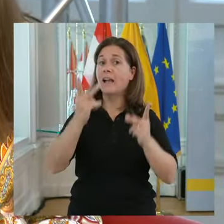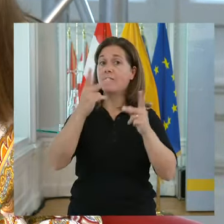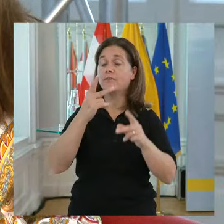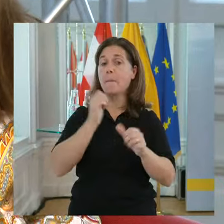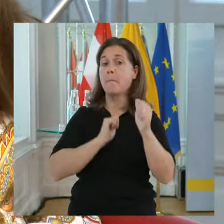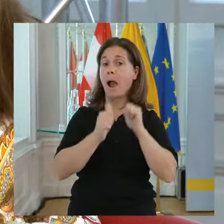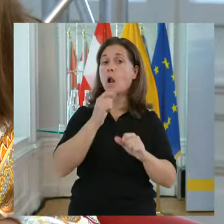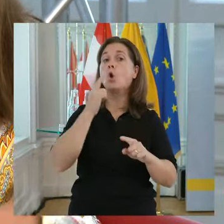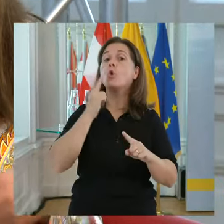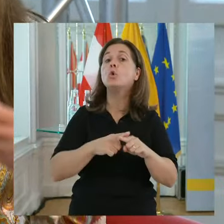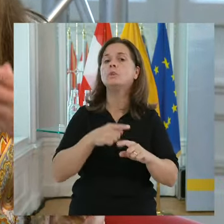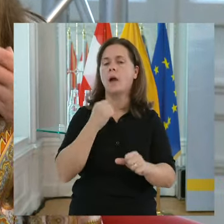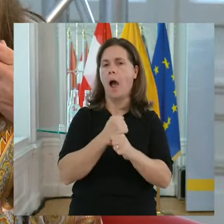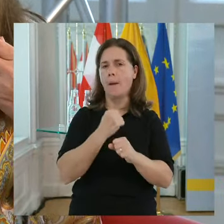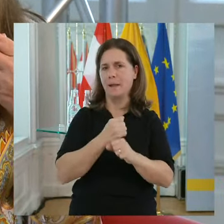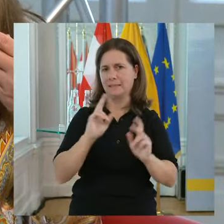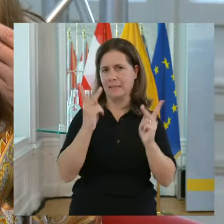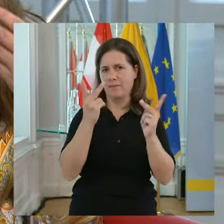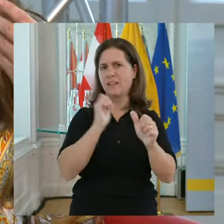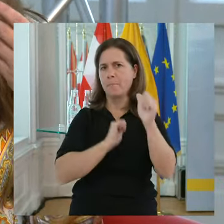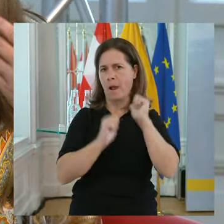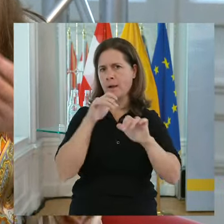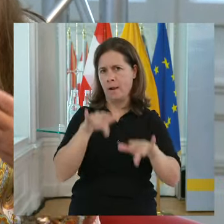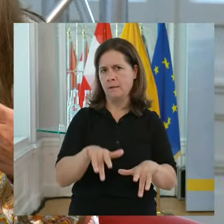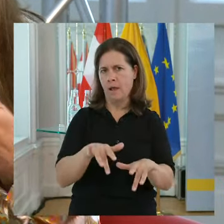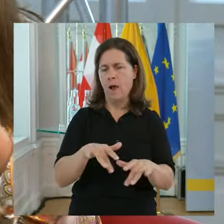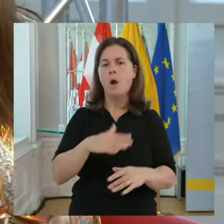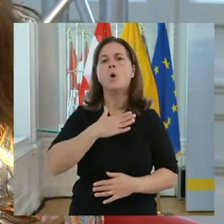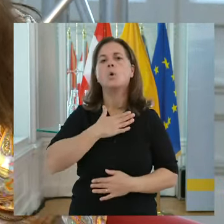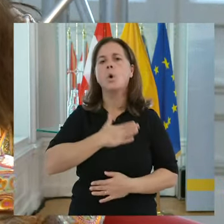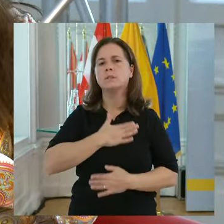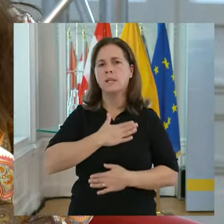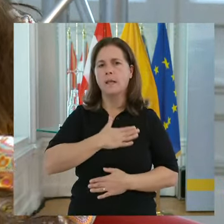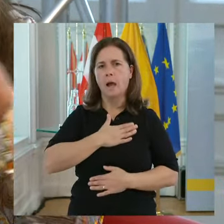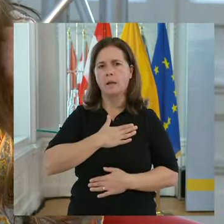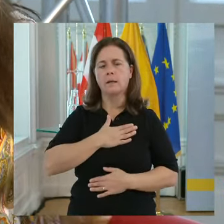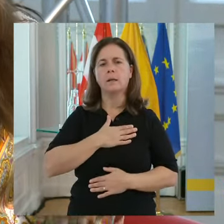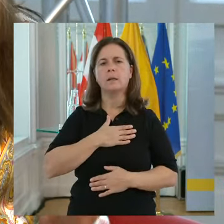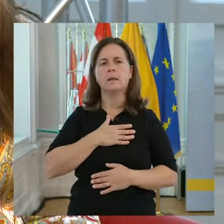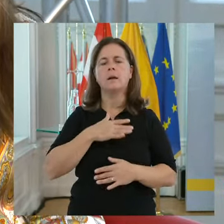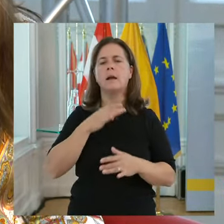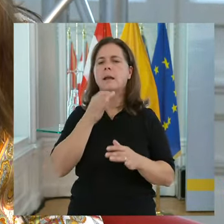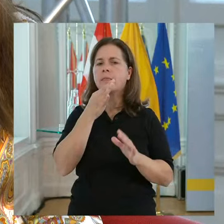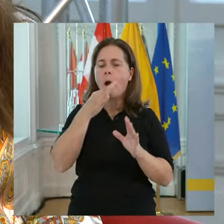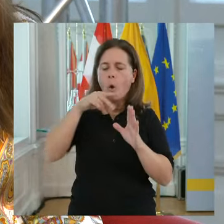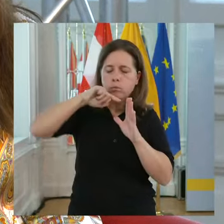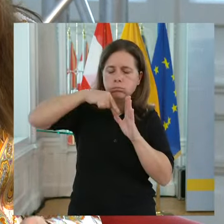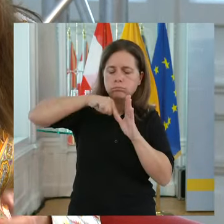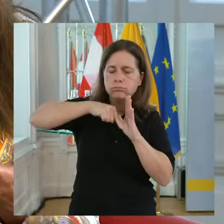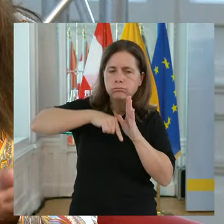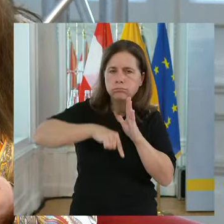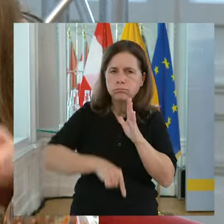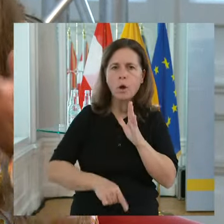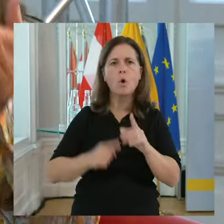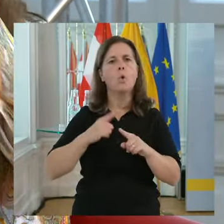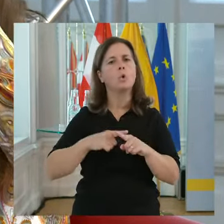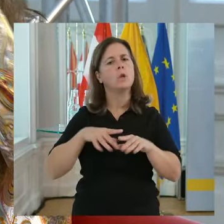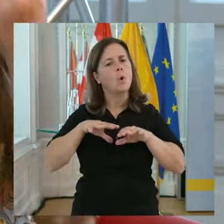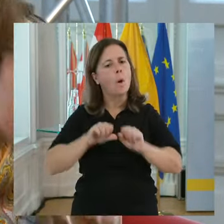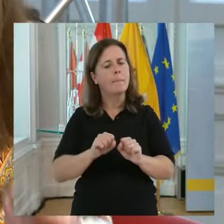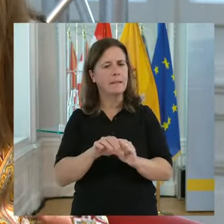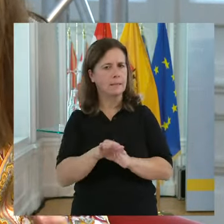Arbeitskräftemangel. Und Gott sei Dank, wir beleuchten das ganze Feld und wir gehen auf